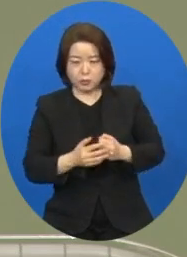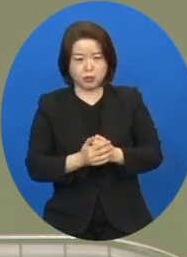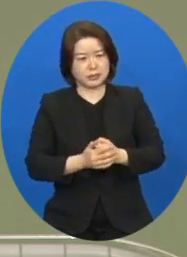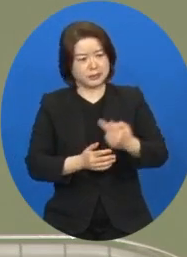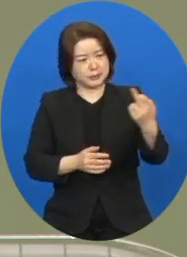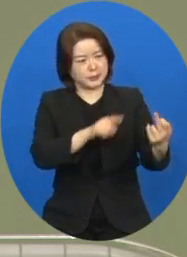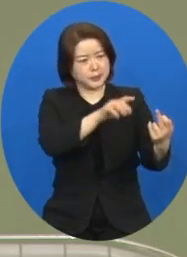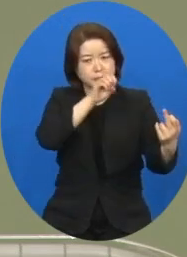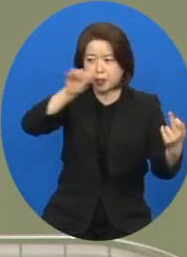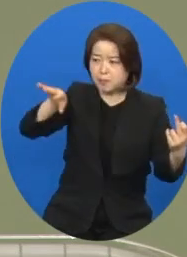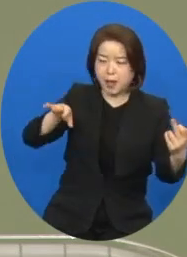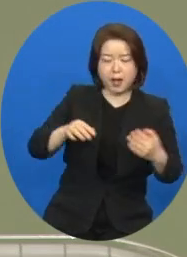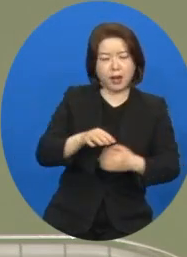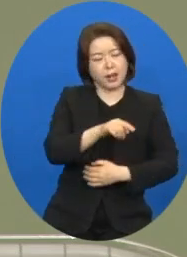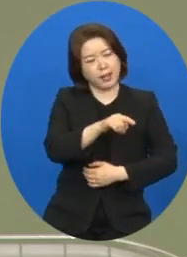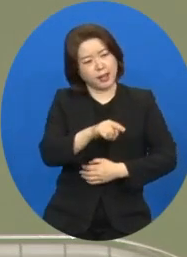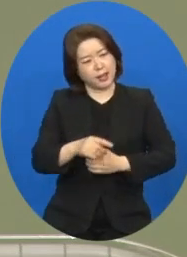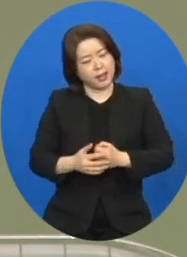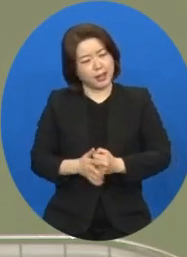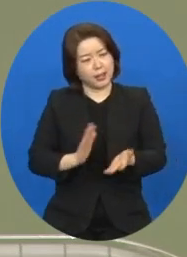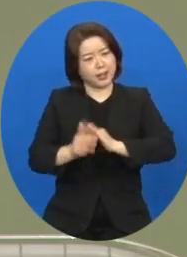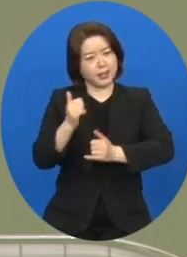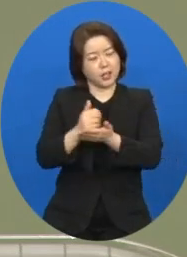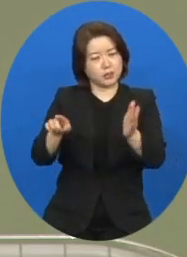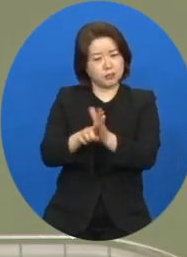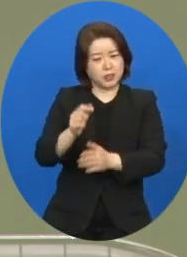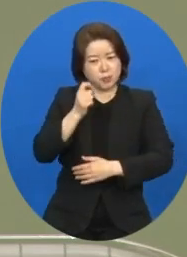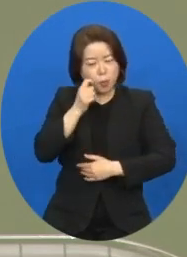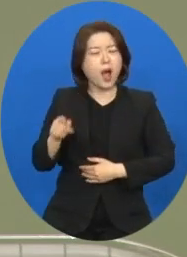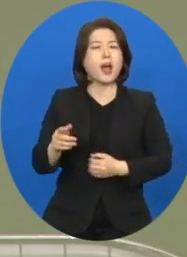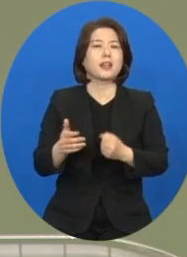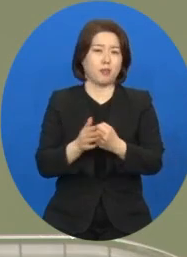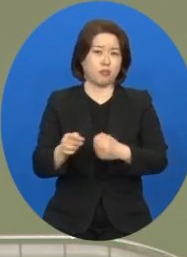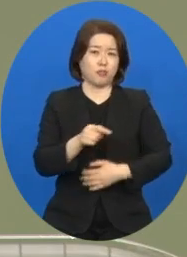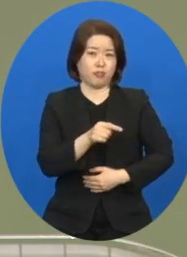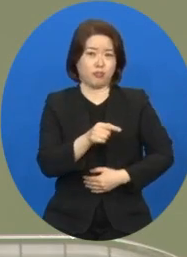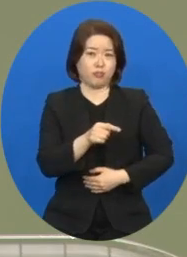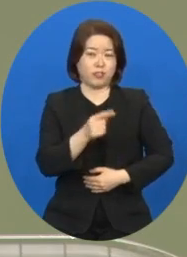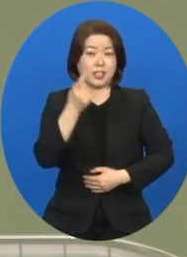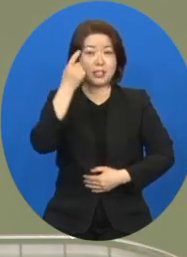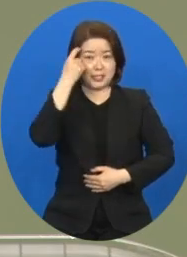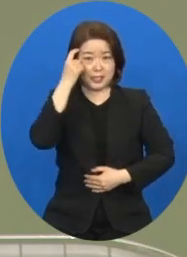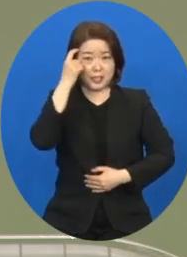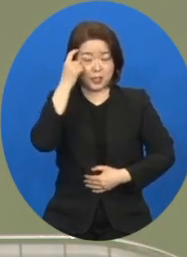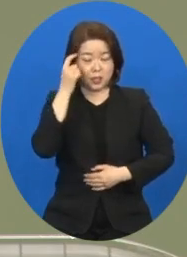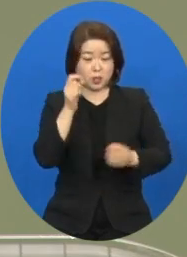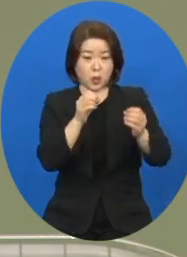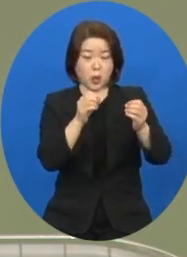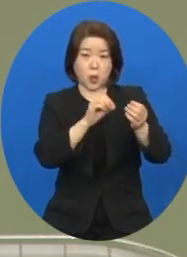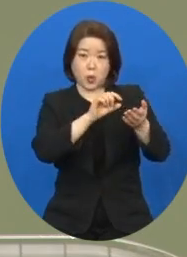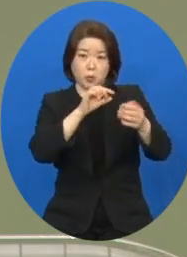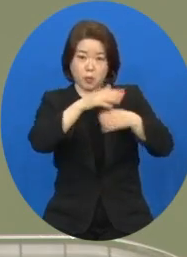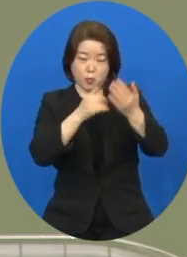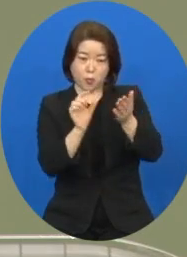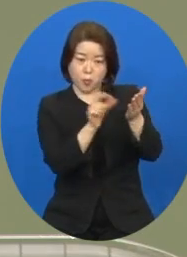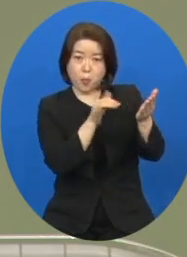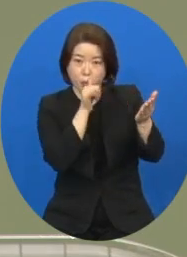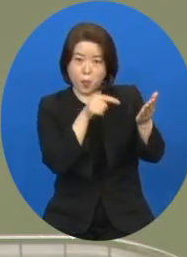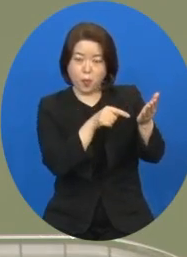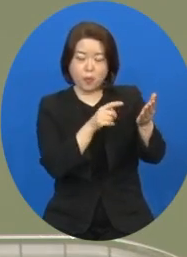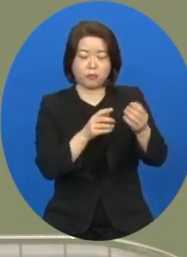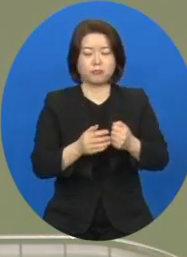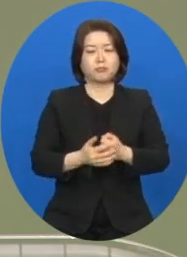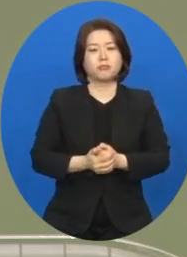말한 것이 예수님을 믿지 못했기 때문에 그랬다는 그런 표현을 했습니다.